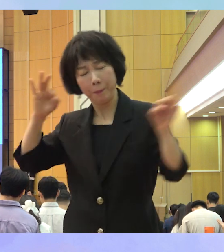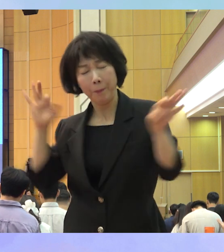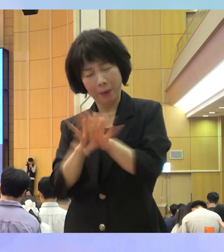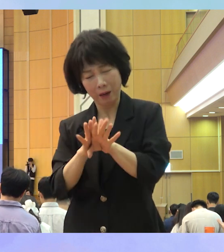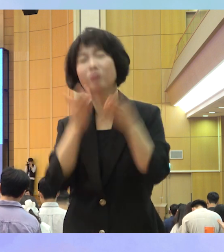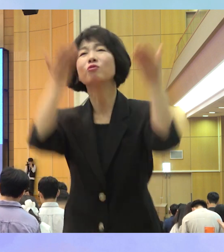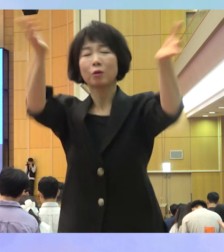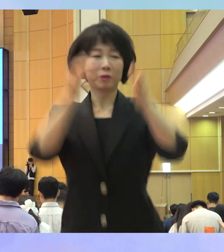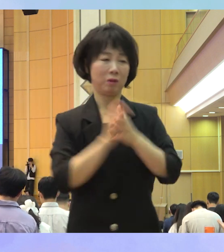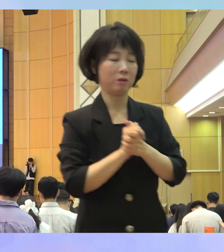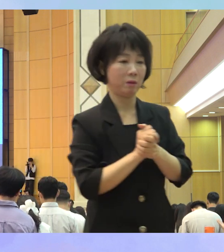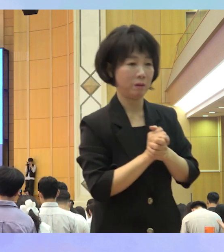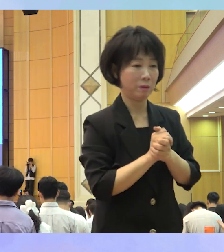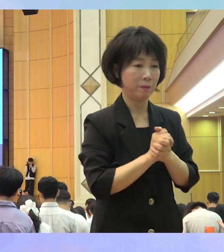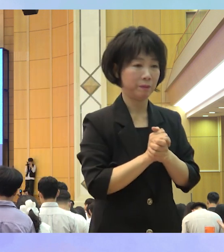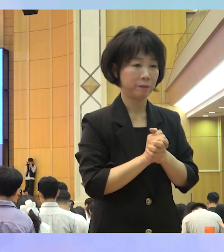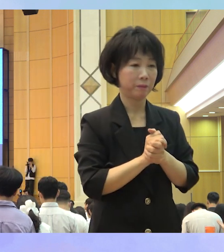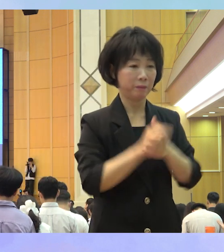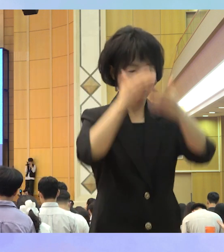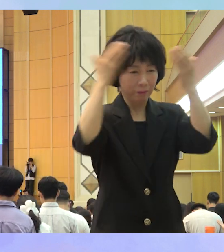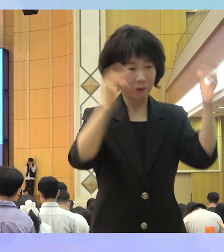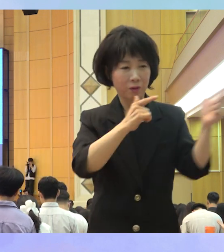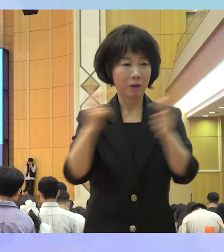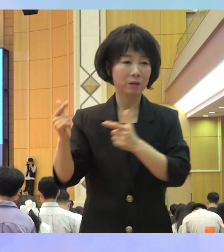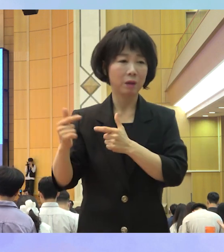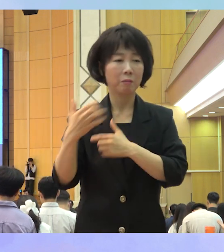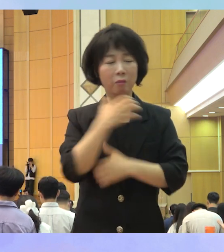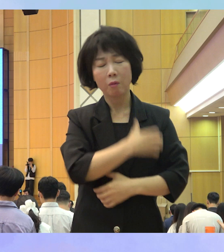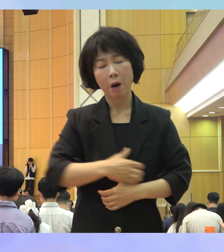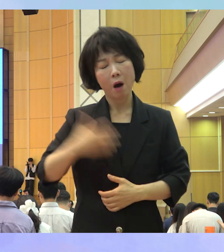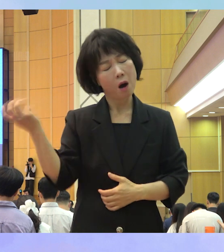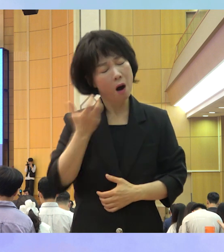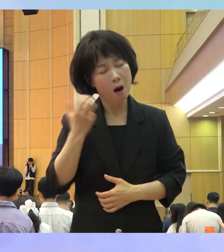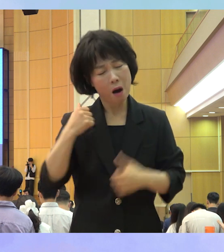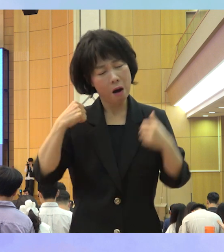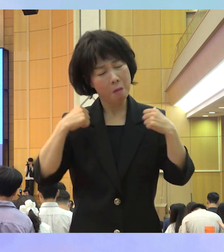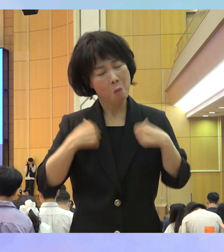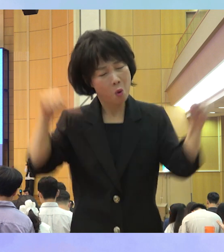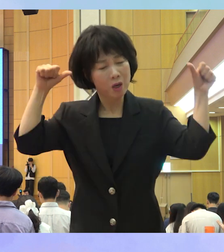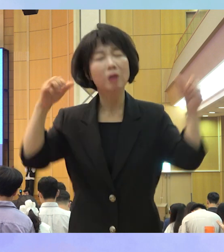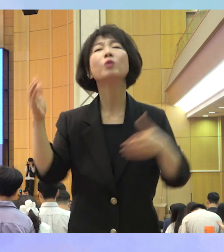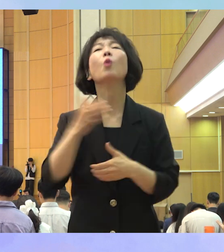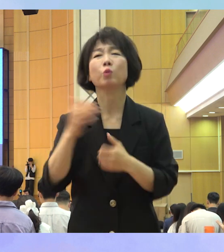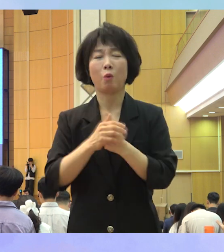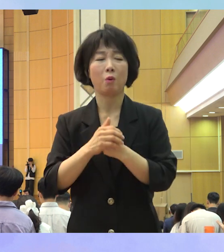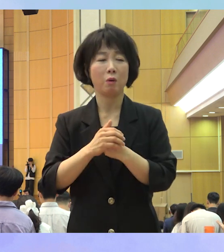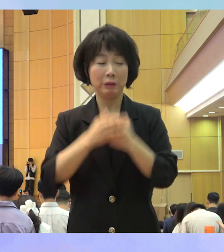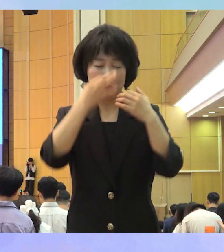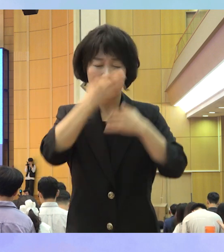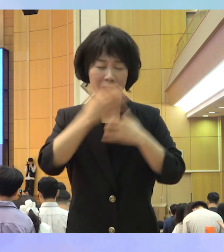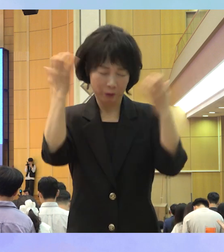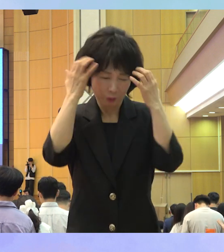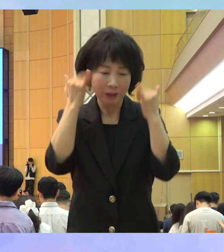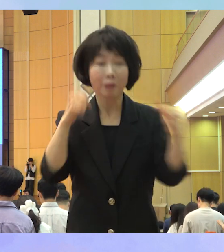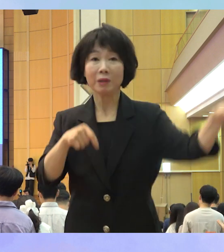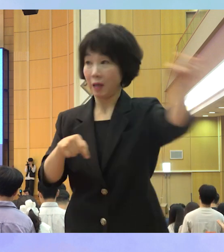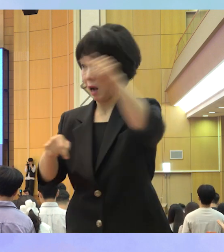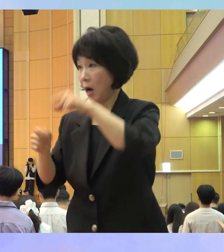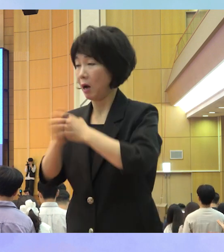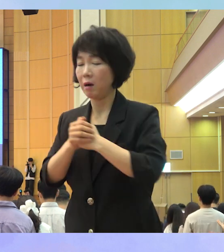얼마나 힘듭니까? 모든 것을 포기할 정도로 그런 힘듦과 아픔 속에 있는 주님의